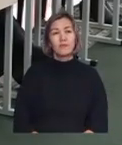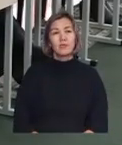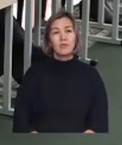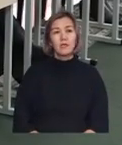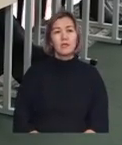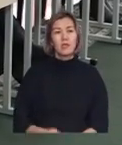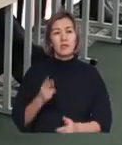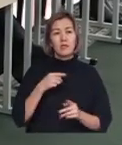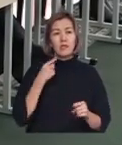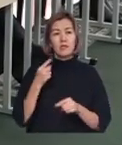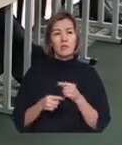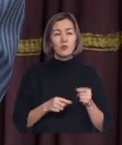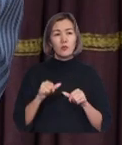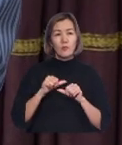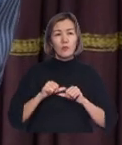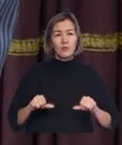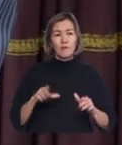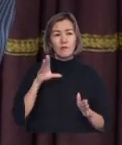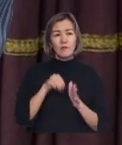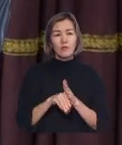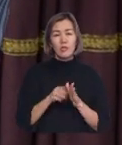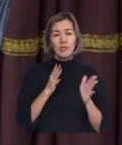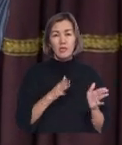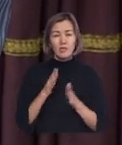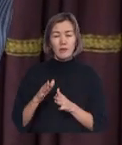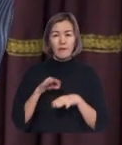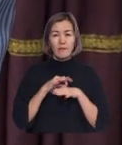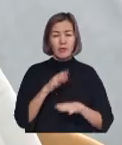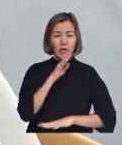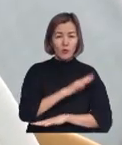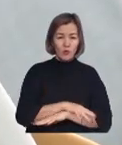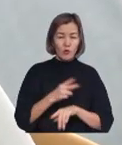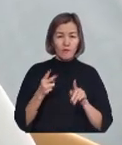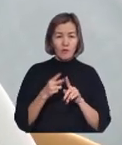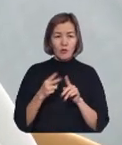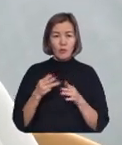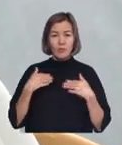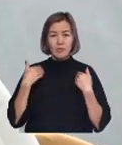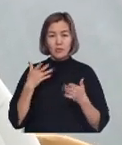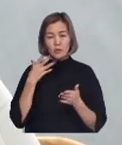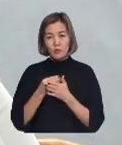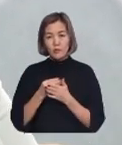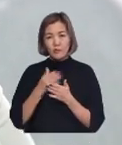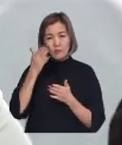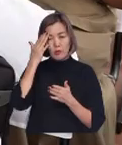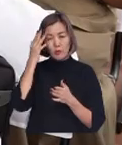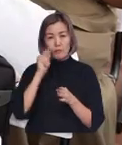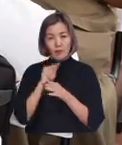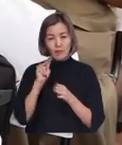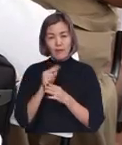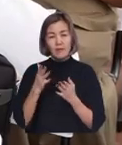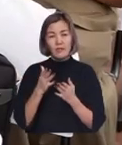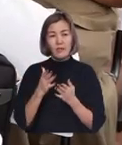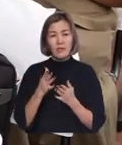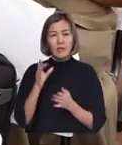Традиционный конкурс на лучшего учителя области включает в себя несколько этапов. Это проведение открытого урока, а также презентация собственных методик преподавания.